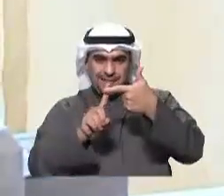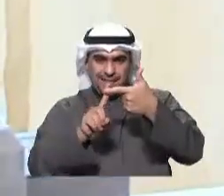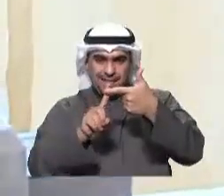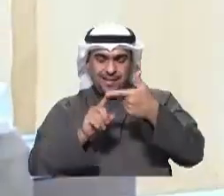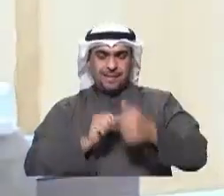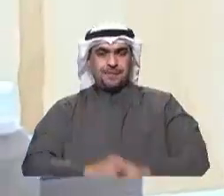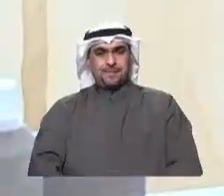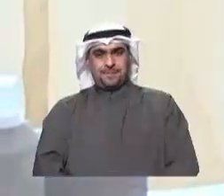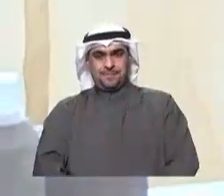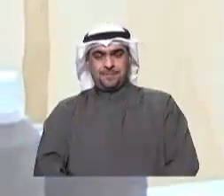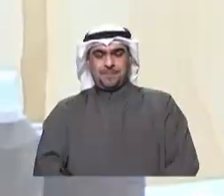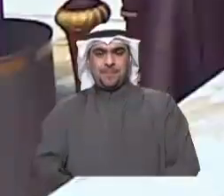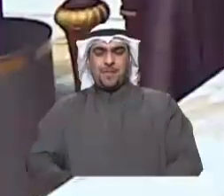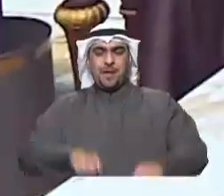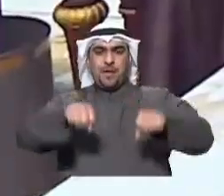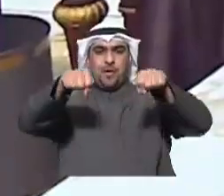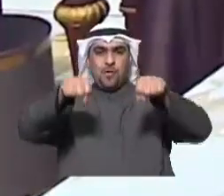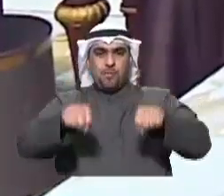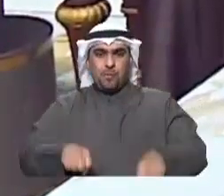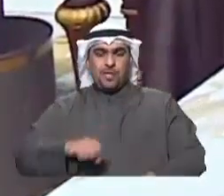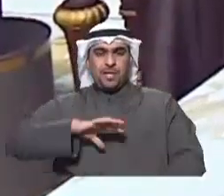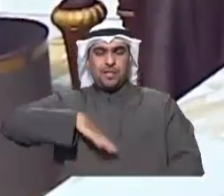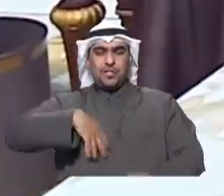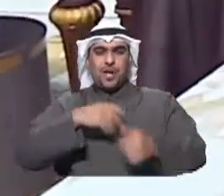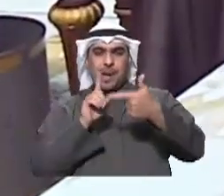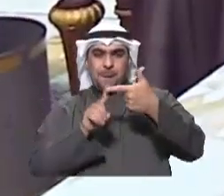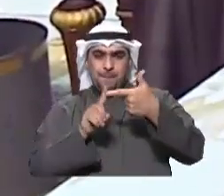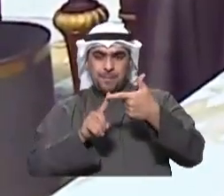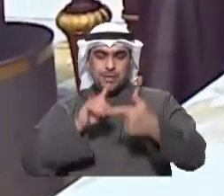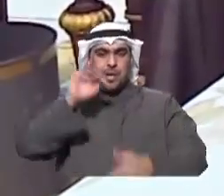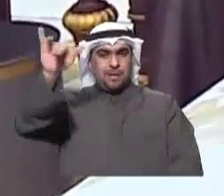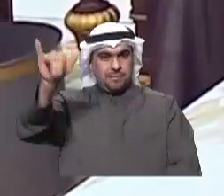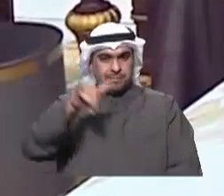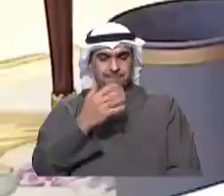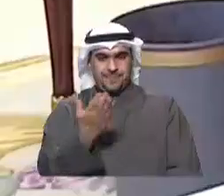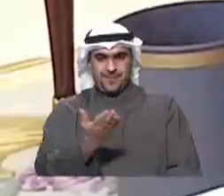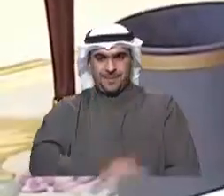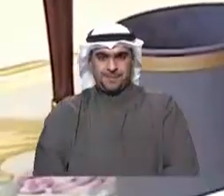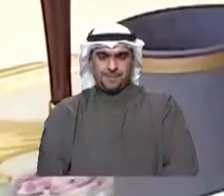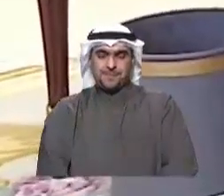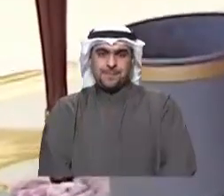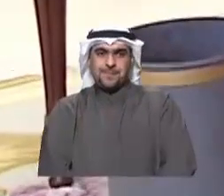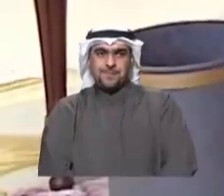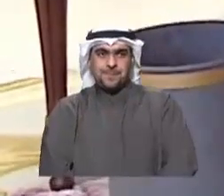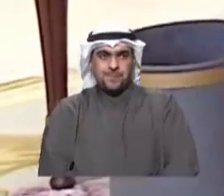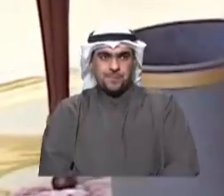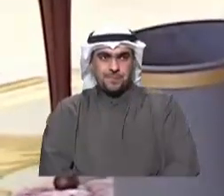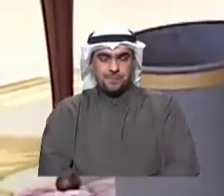الدخيل ومدير مكتب سمو ولي العهد الفريق متقاعد جمال محمد الذياب.